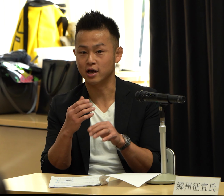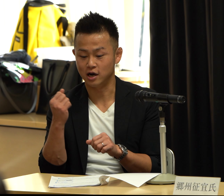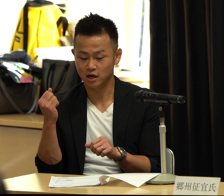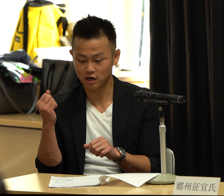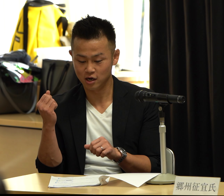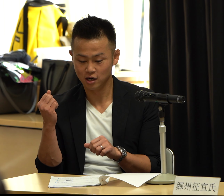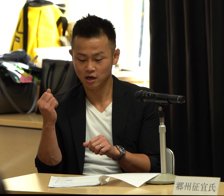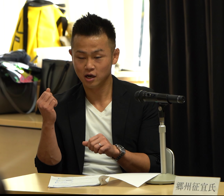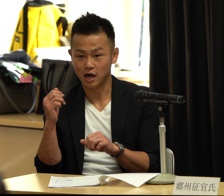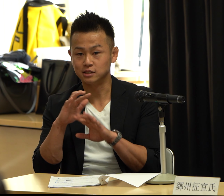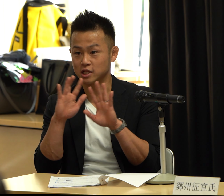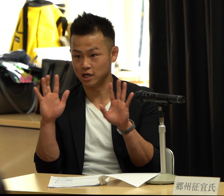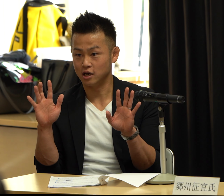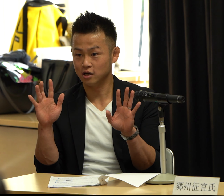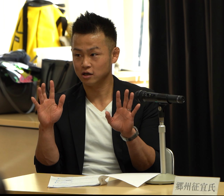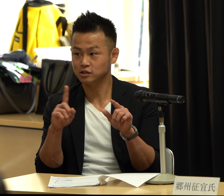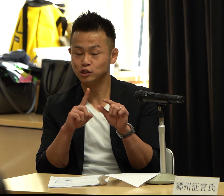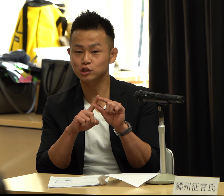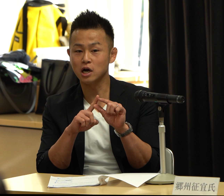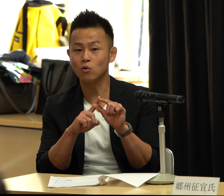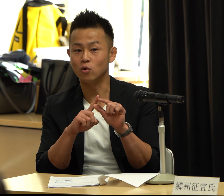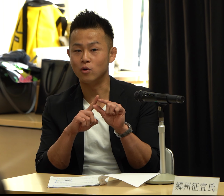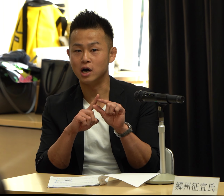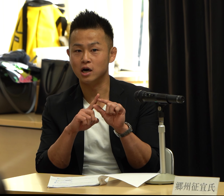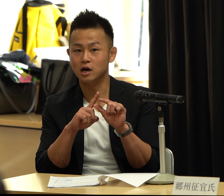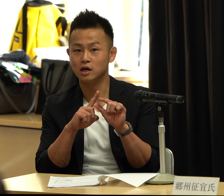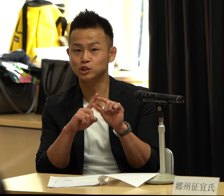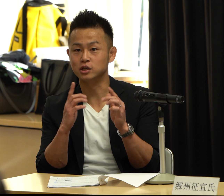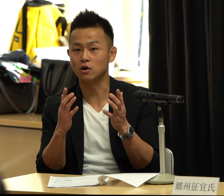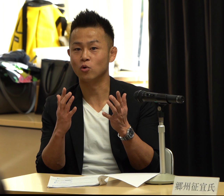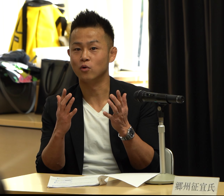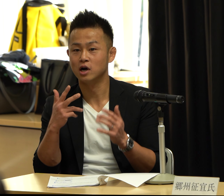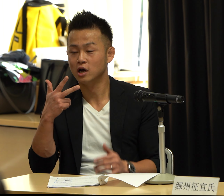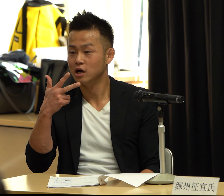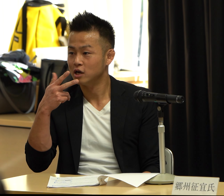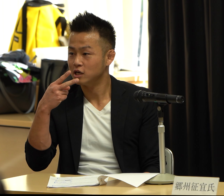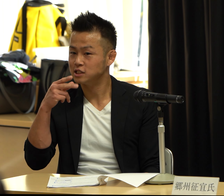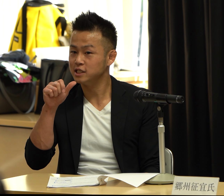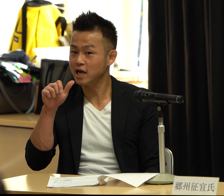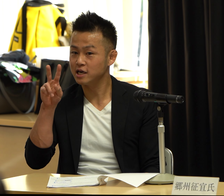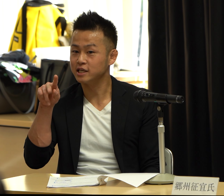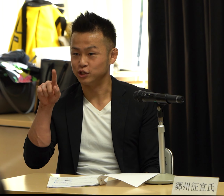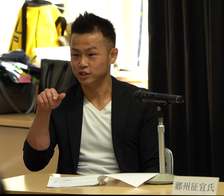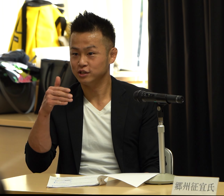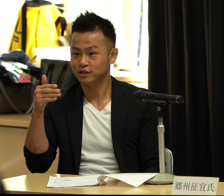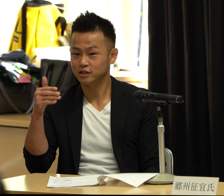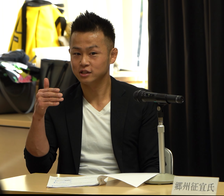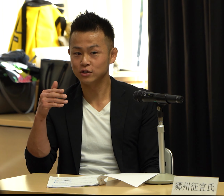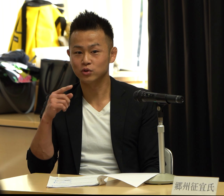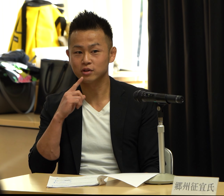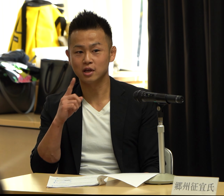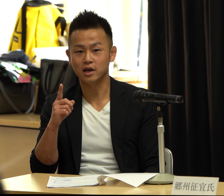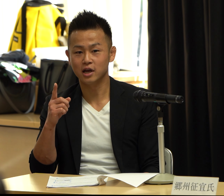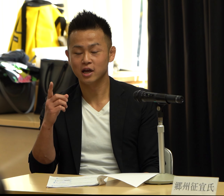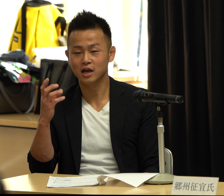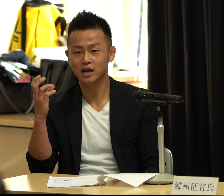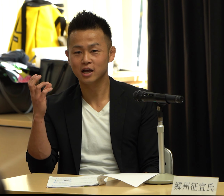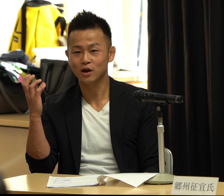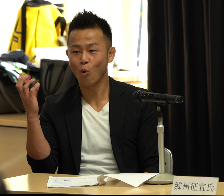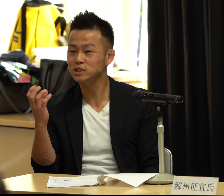校から始めて、中学校は中学校シニアリーグって言って、